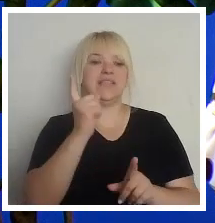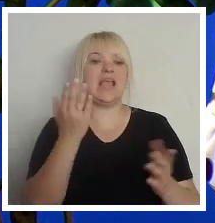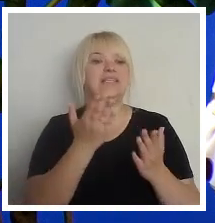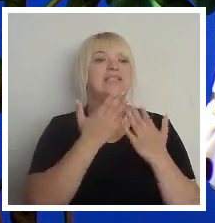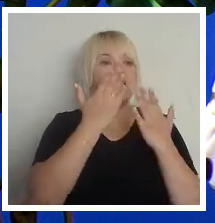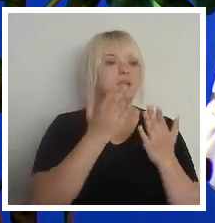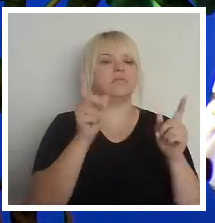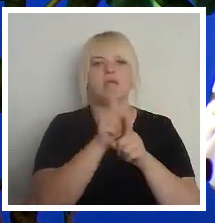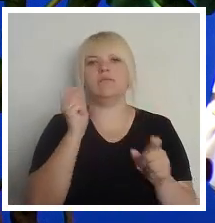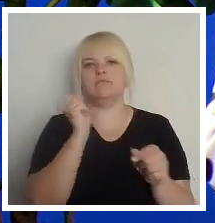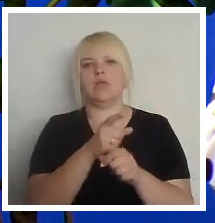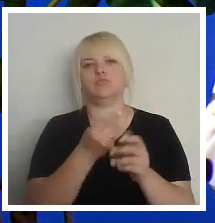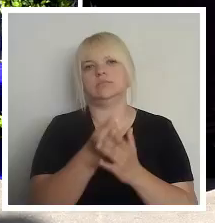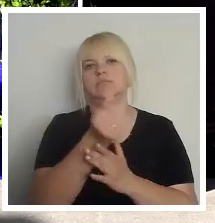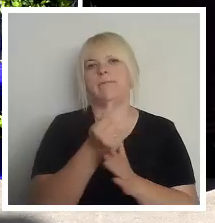noabonēt.